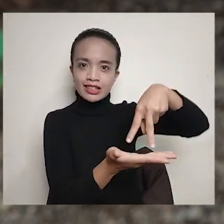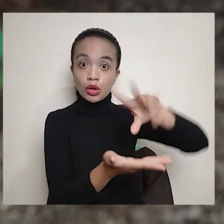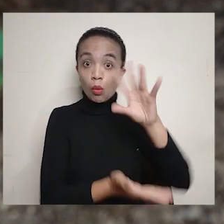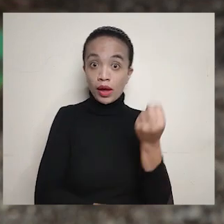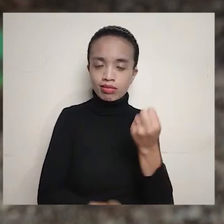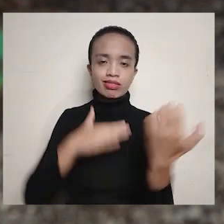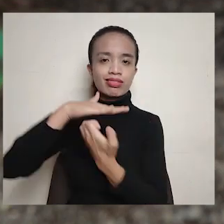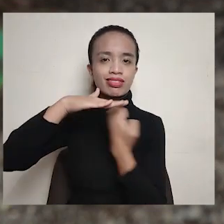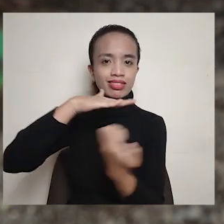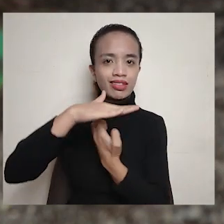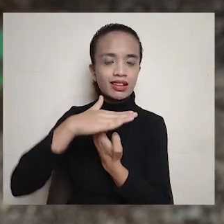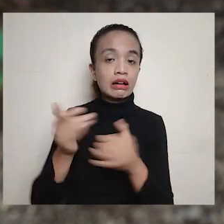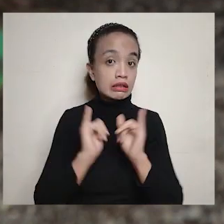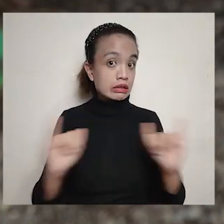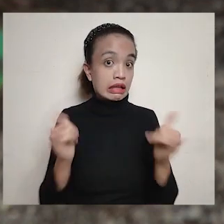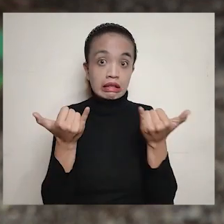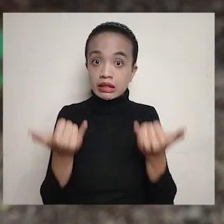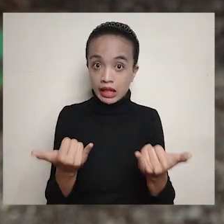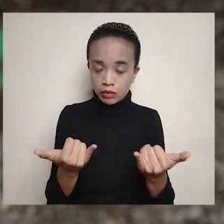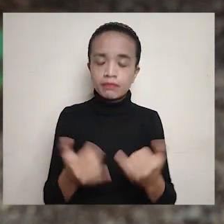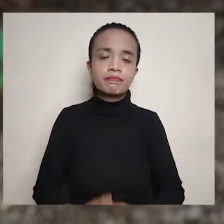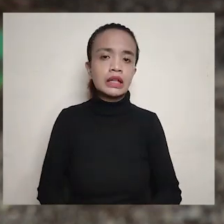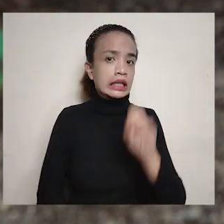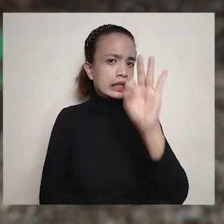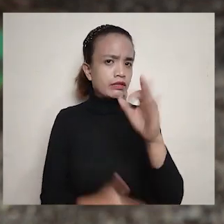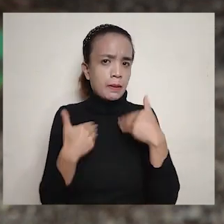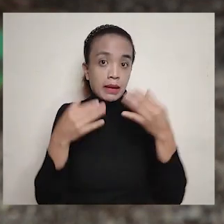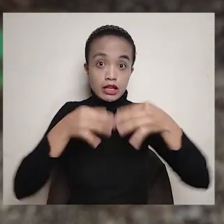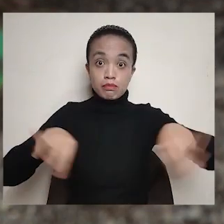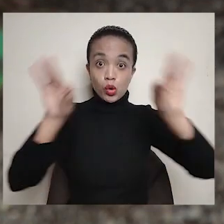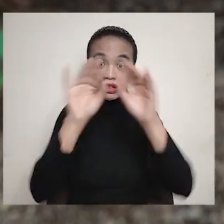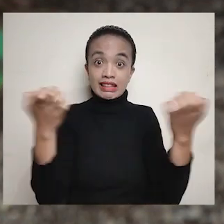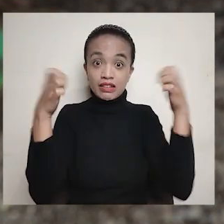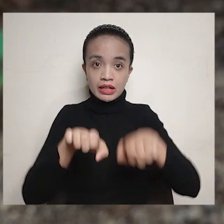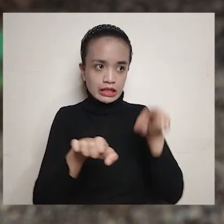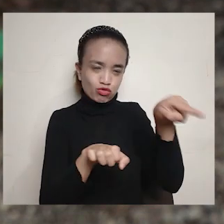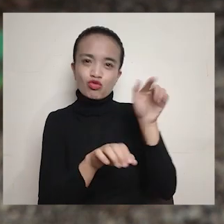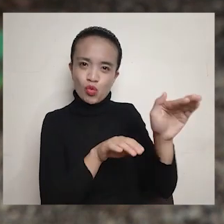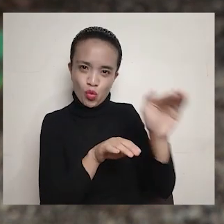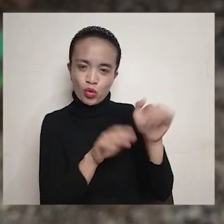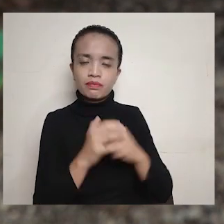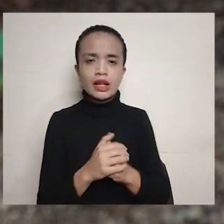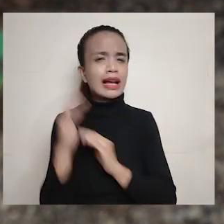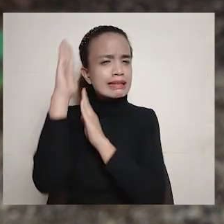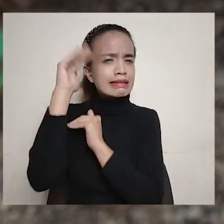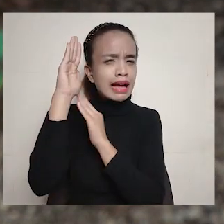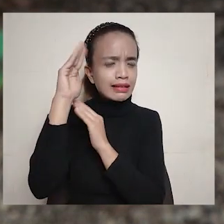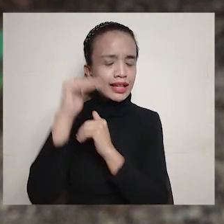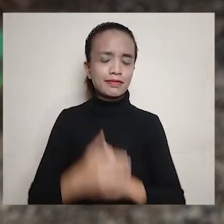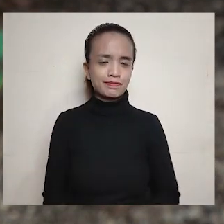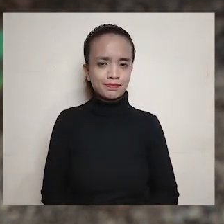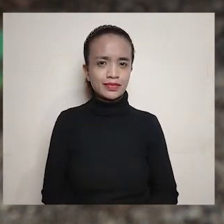So hanggang ngayon, pag merong mga important na event, sila yung pinapatawag. And hopefully, sana nga ituloy rin ng